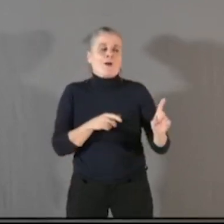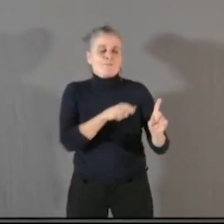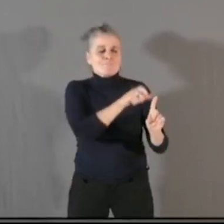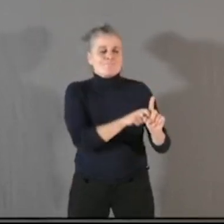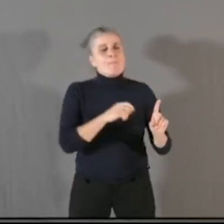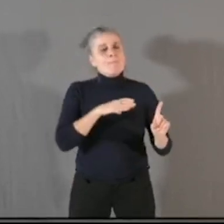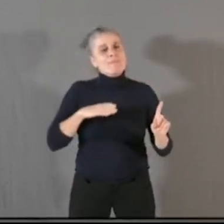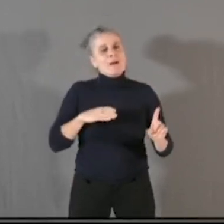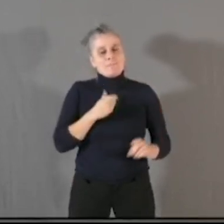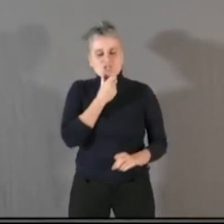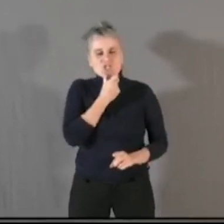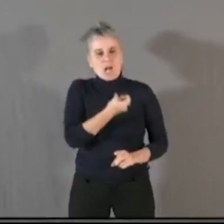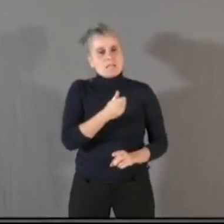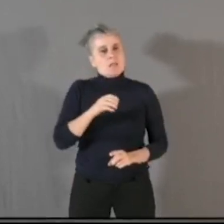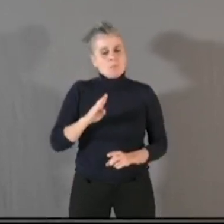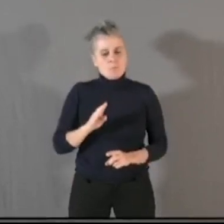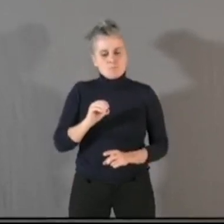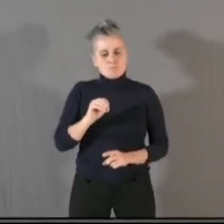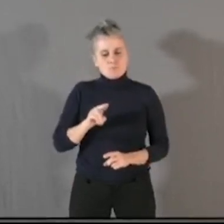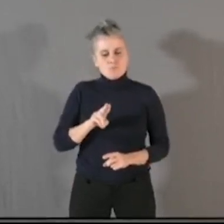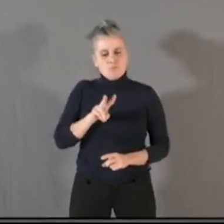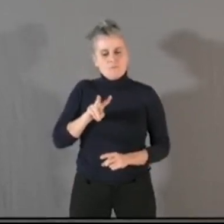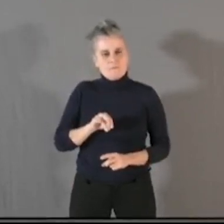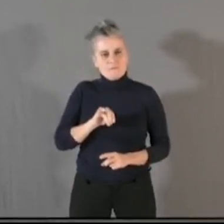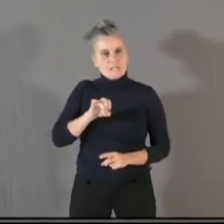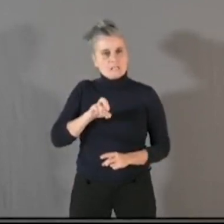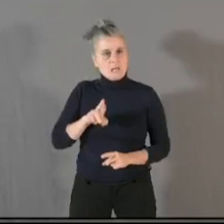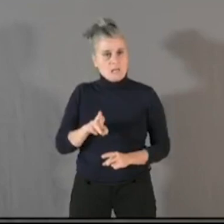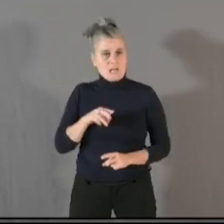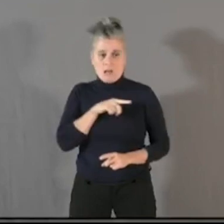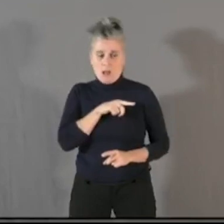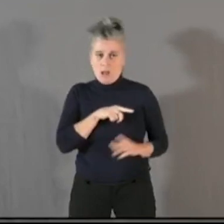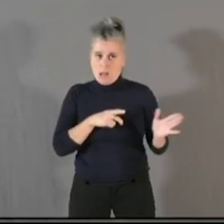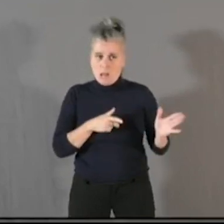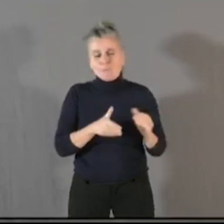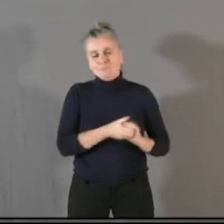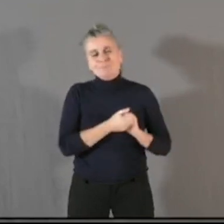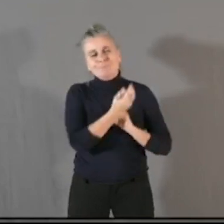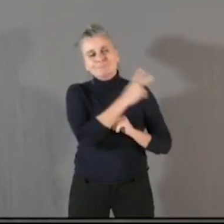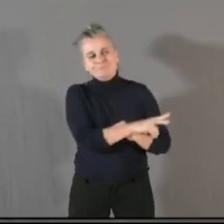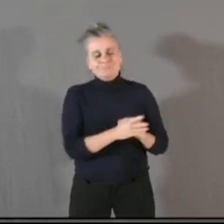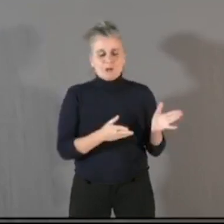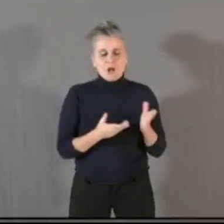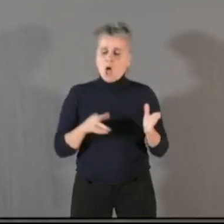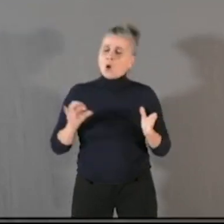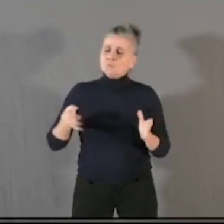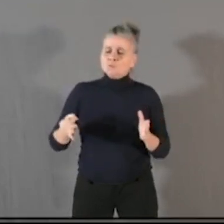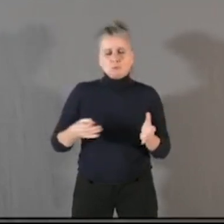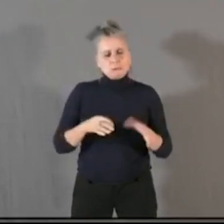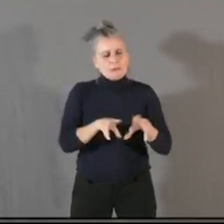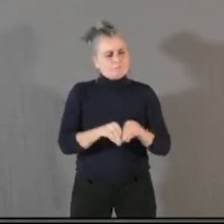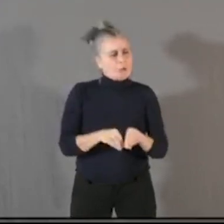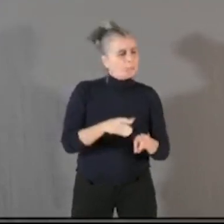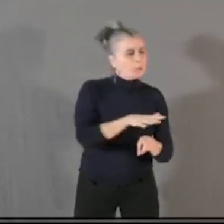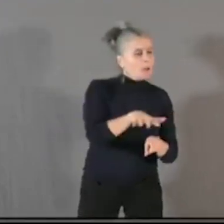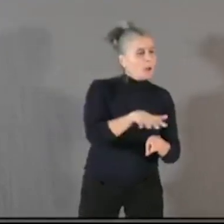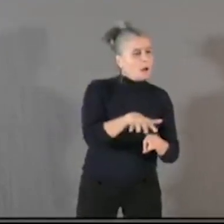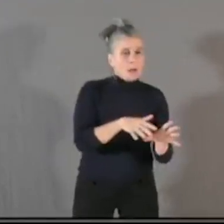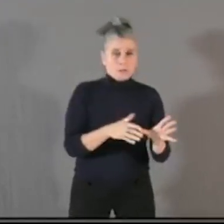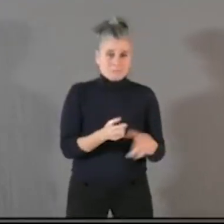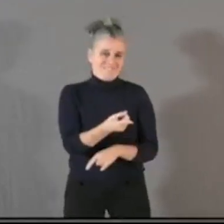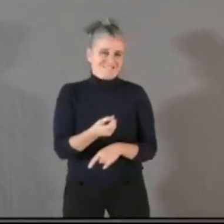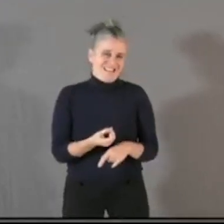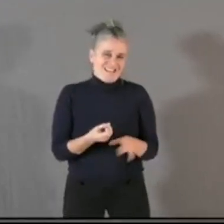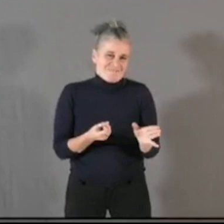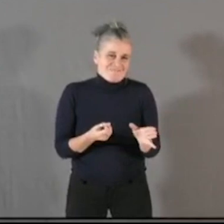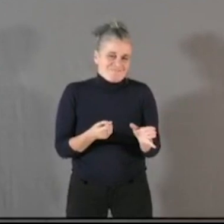Bouvier, qui délivre régulièrement des permis de squatter aux familles issues de la communauté rome. Alors évidemment, ces